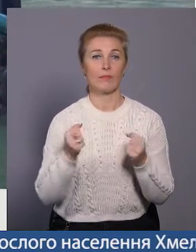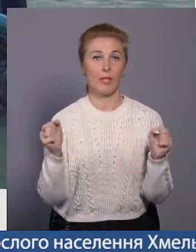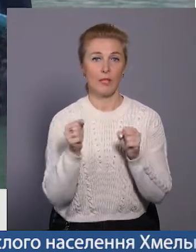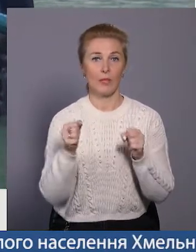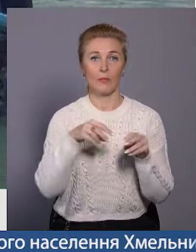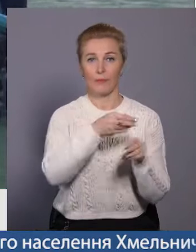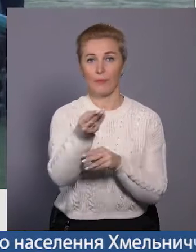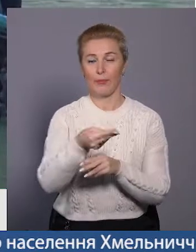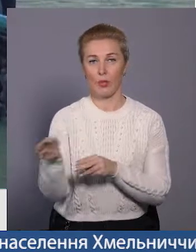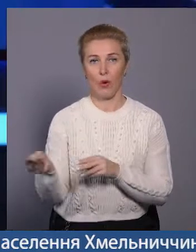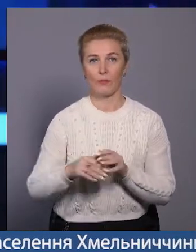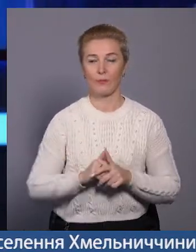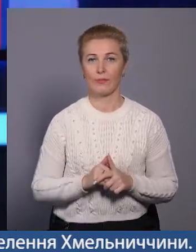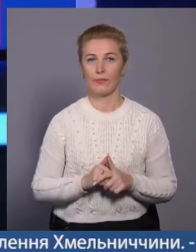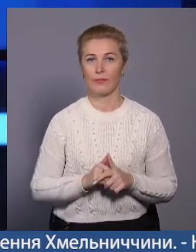засипали піском.